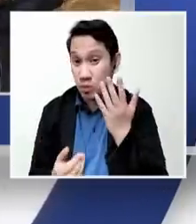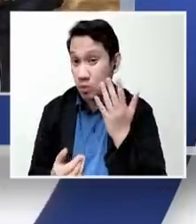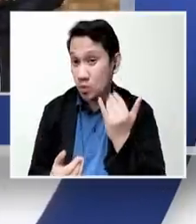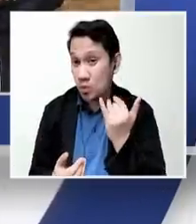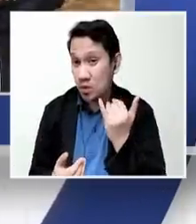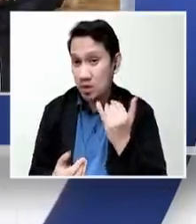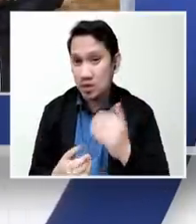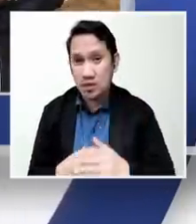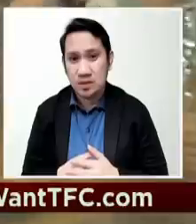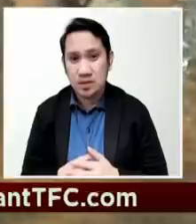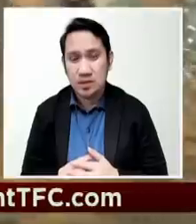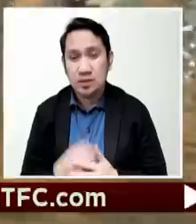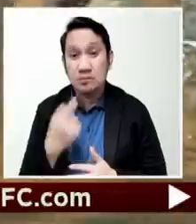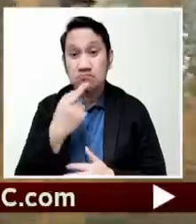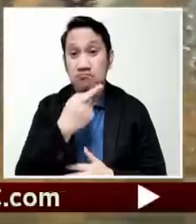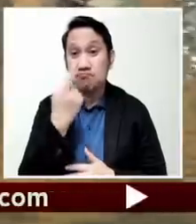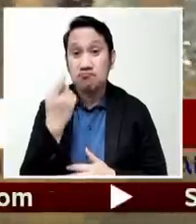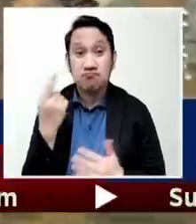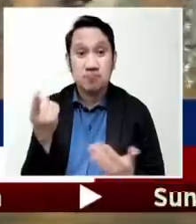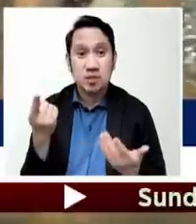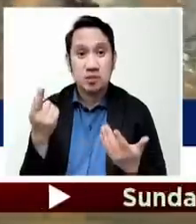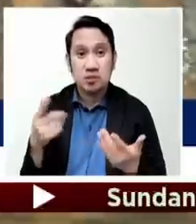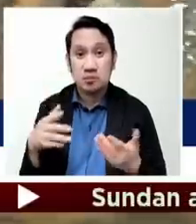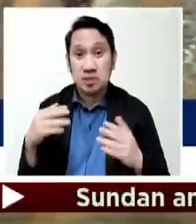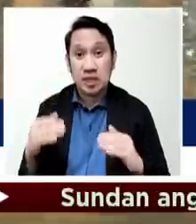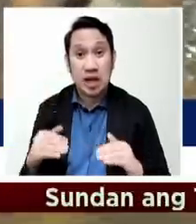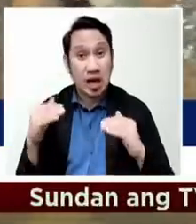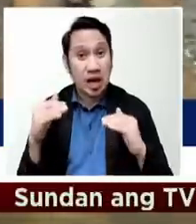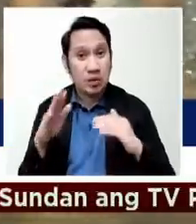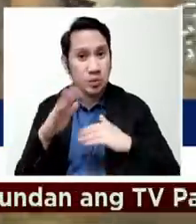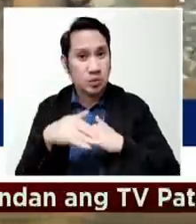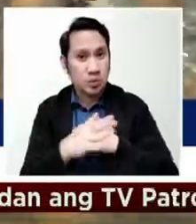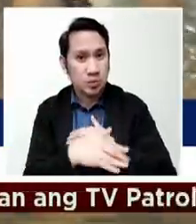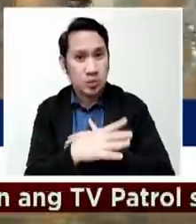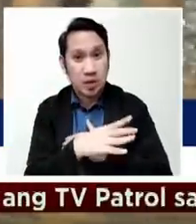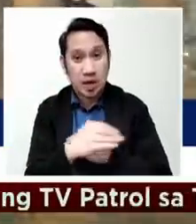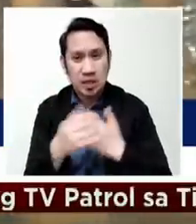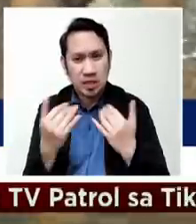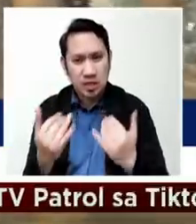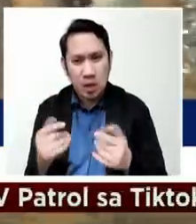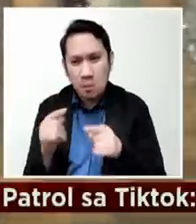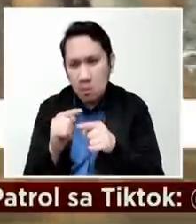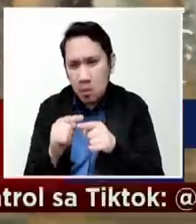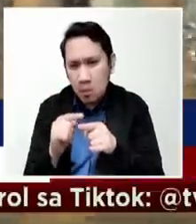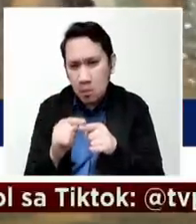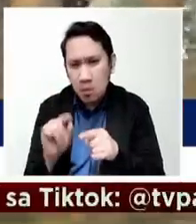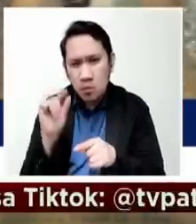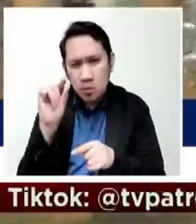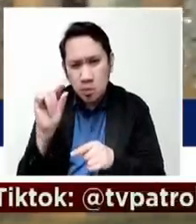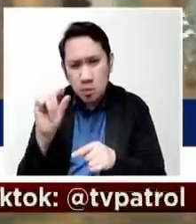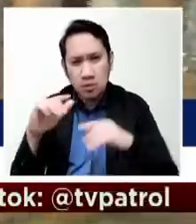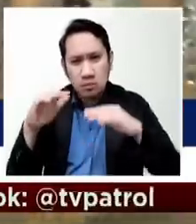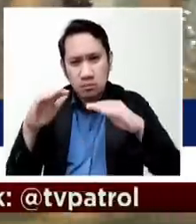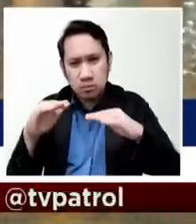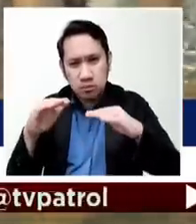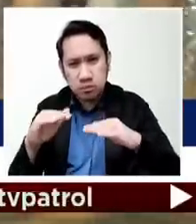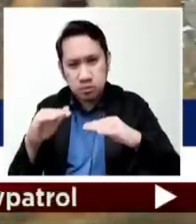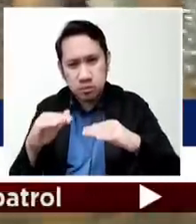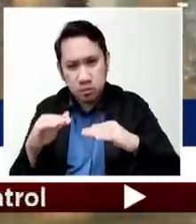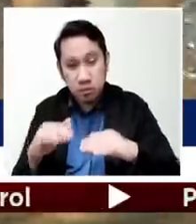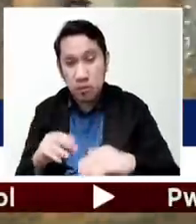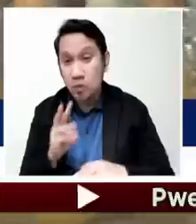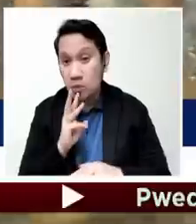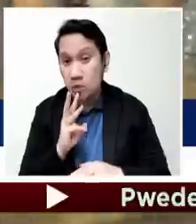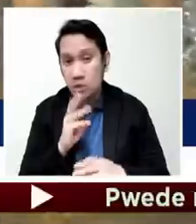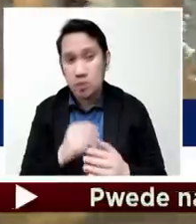Yes, Henry, ayon nga sa mga otoridad, bukod sa high tide, ay ngayon pa lang daw kasi bumababa yung tubig mula sa mga karatig probinsya ng Bulacan, papunta dyan sa